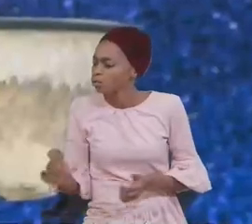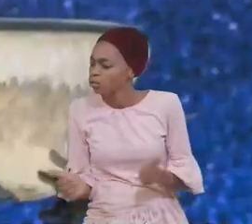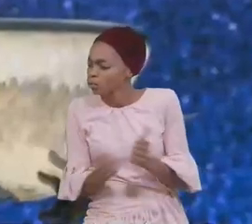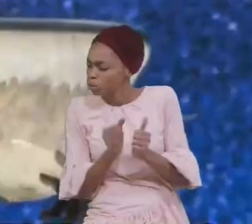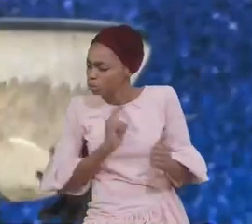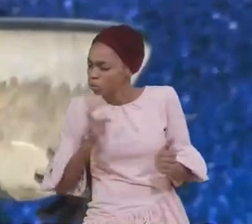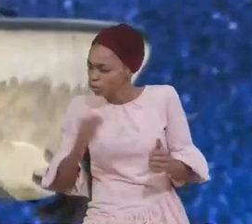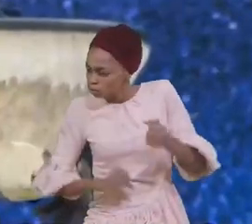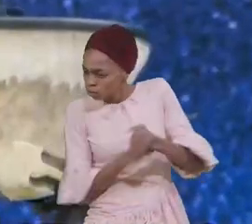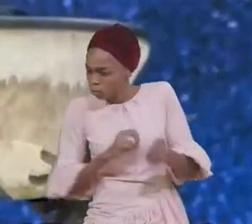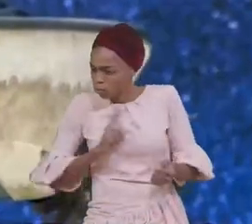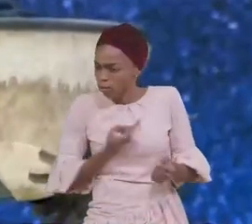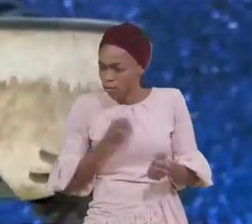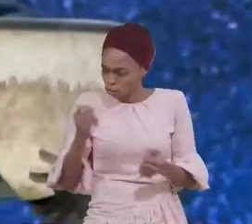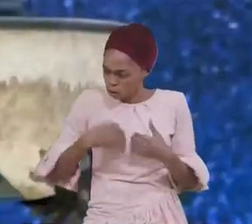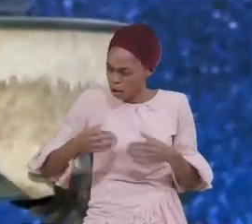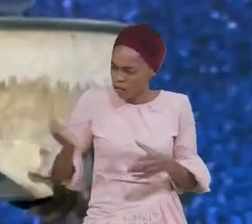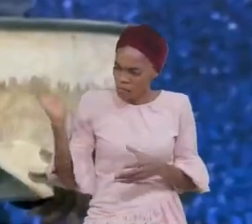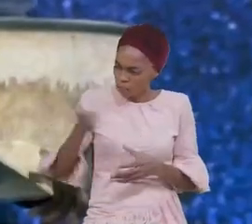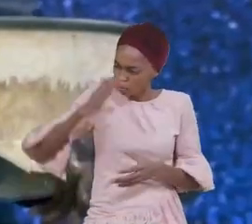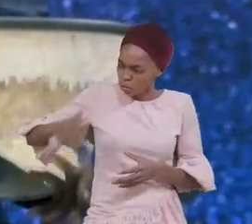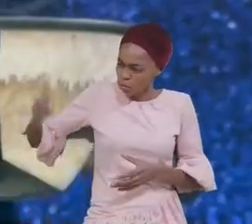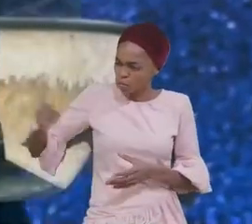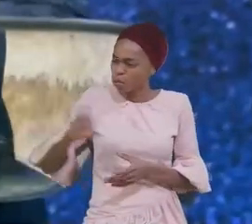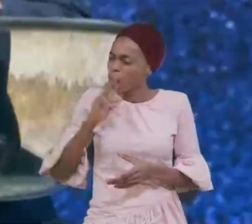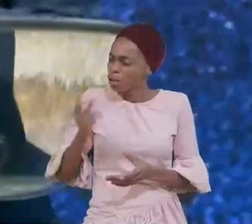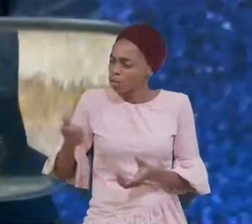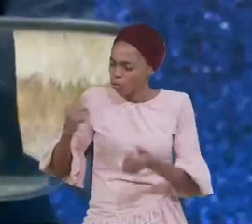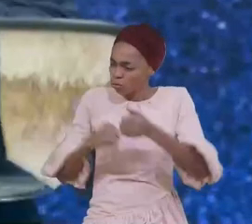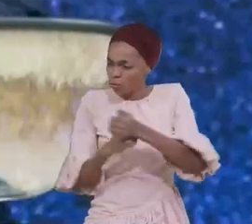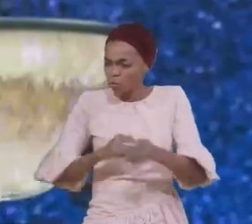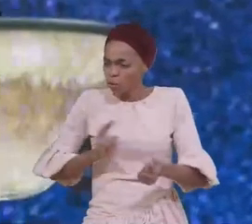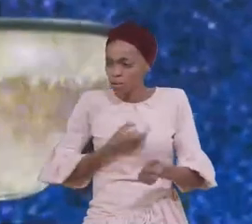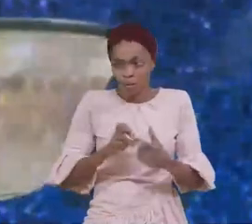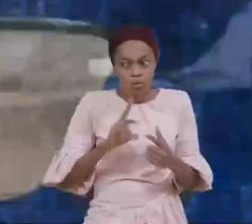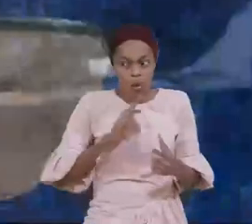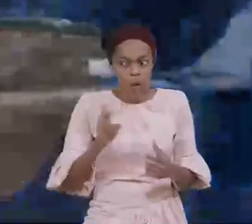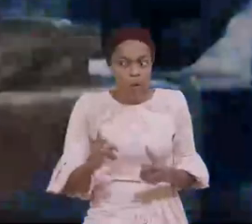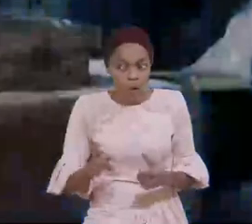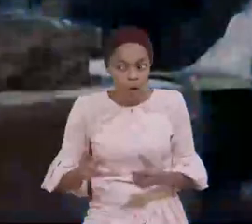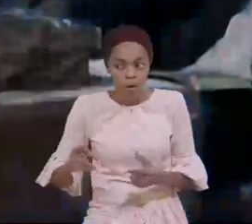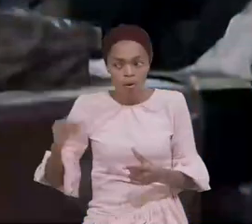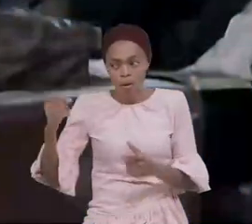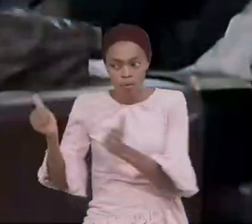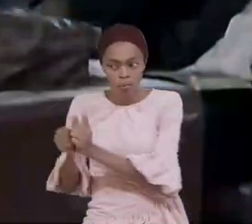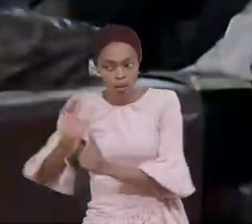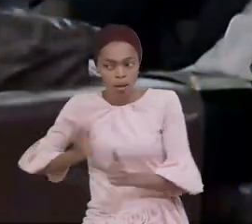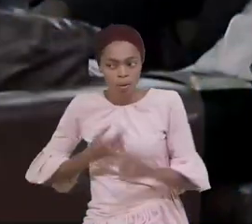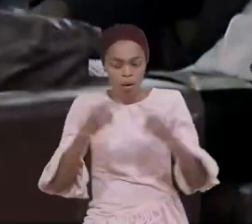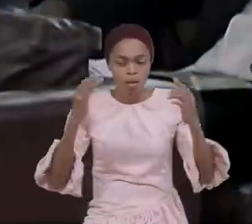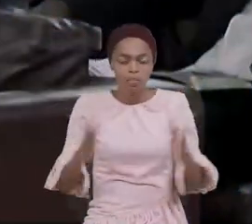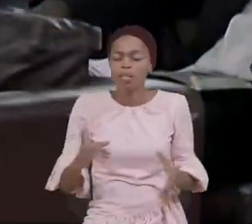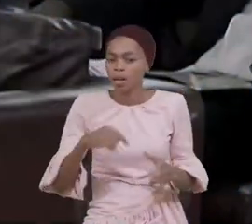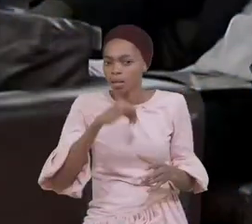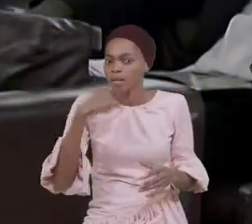des nôtres? Parce que tu as une épée nue à la main. Es-tu pour nous ou de nos adversaires? Il dit, non.